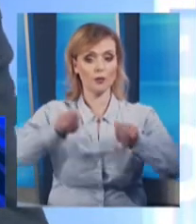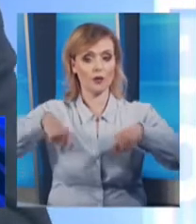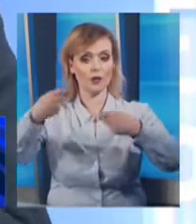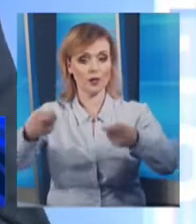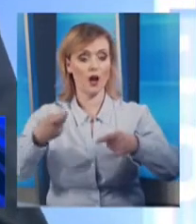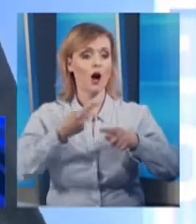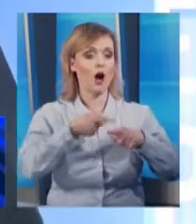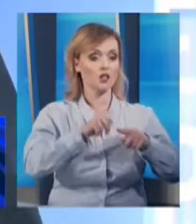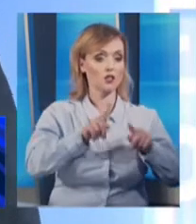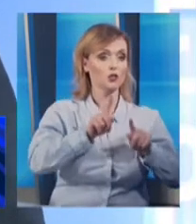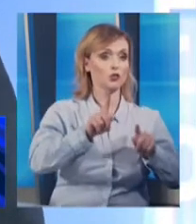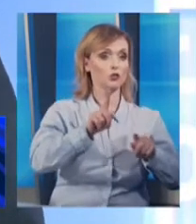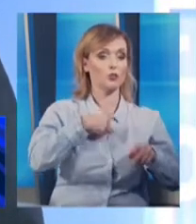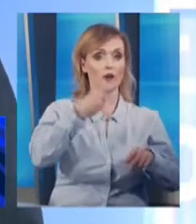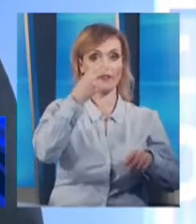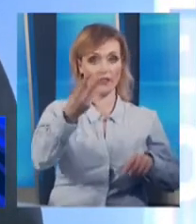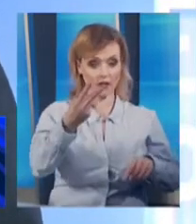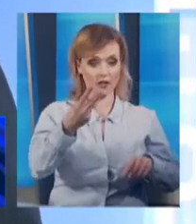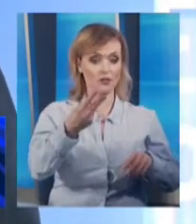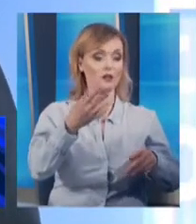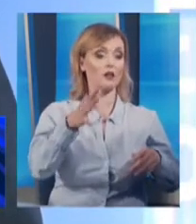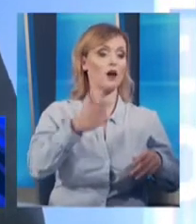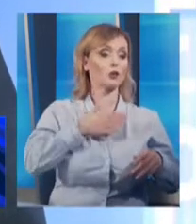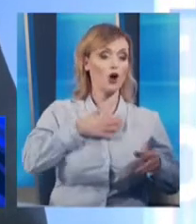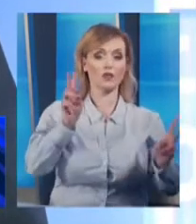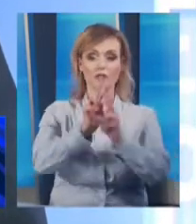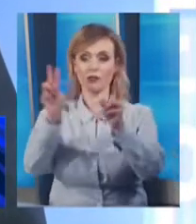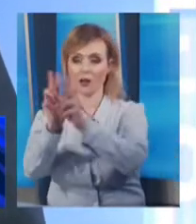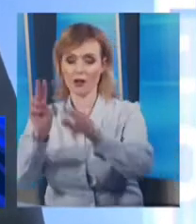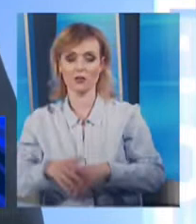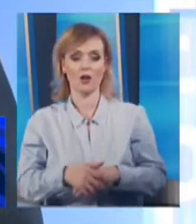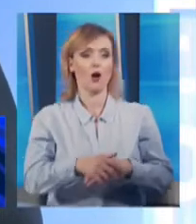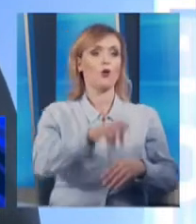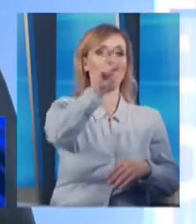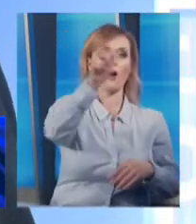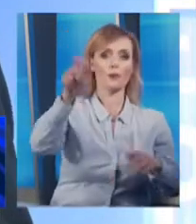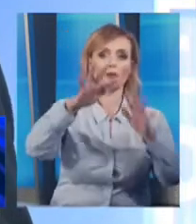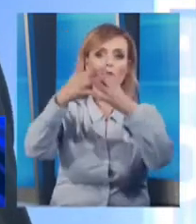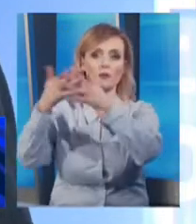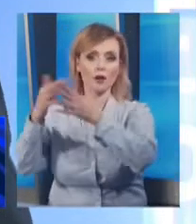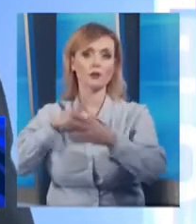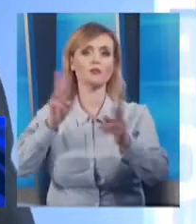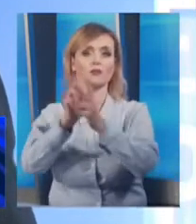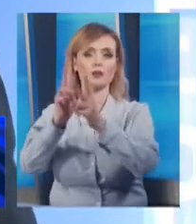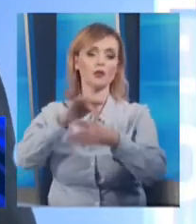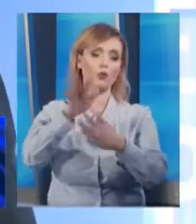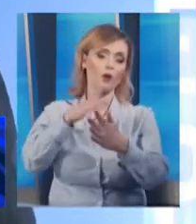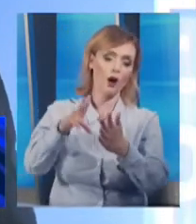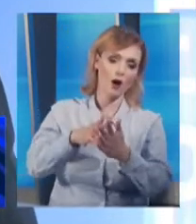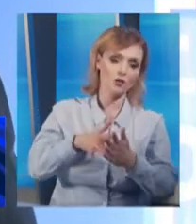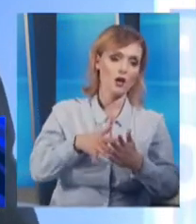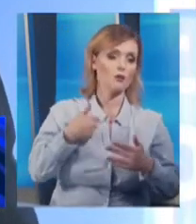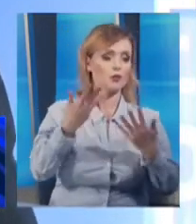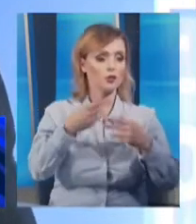este reacția pe care o vedem noi de la întâlnirile noastre cu alegători în sate, în orașe, și cred că asta este un lucru bun, avem